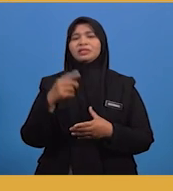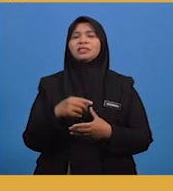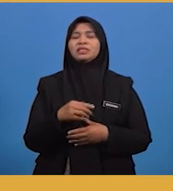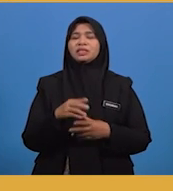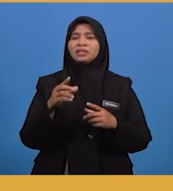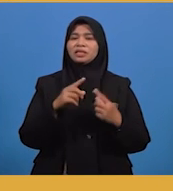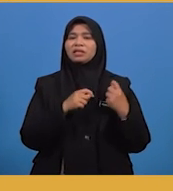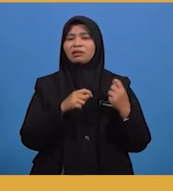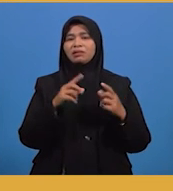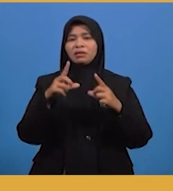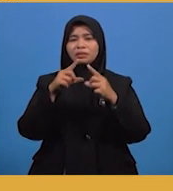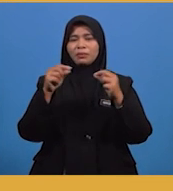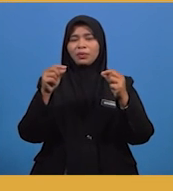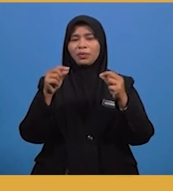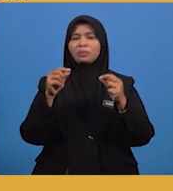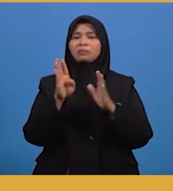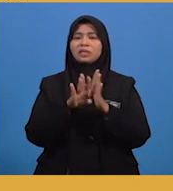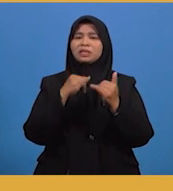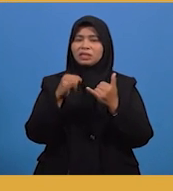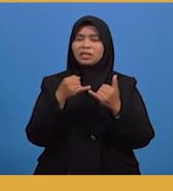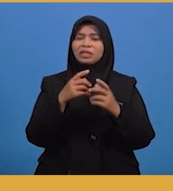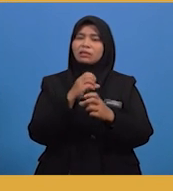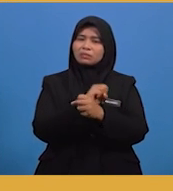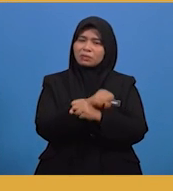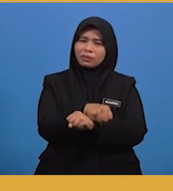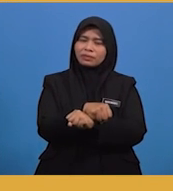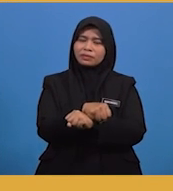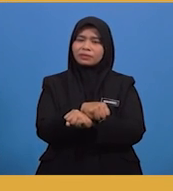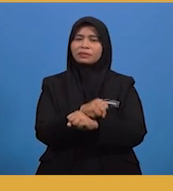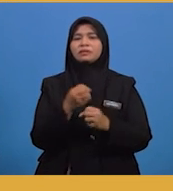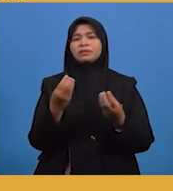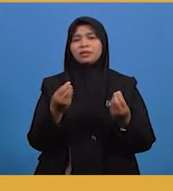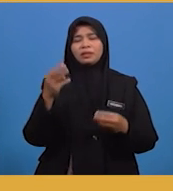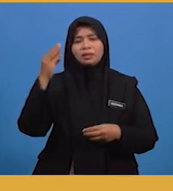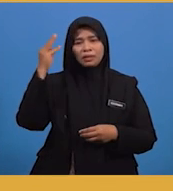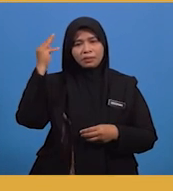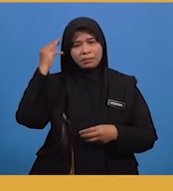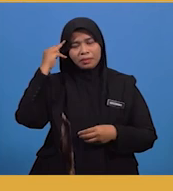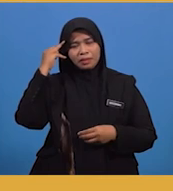Tentera Jepun berjaya menawan tanah Melayu, iaitu bermula pada